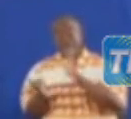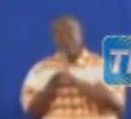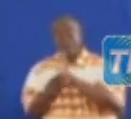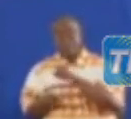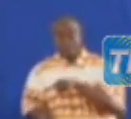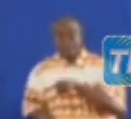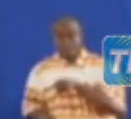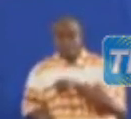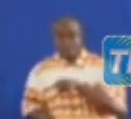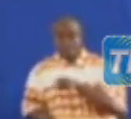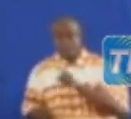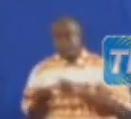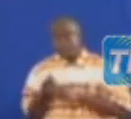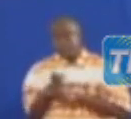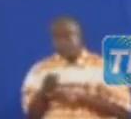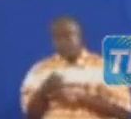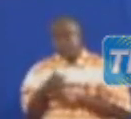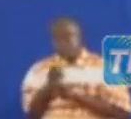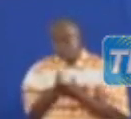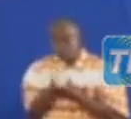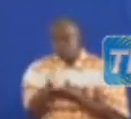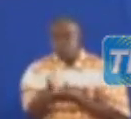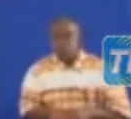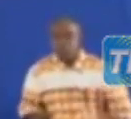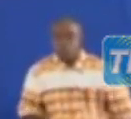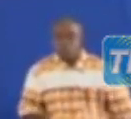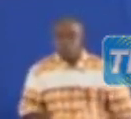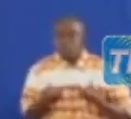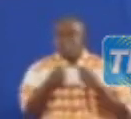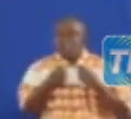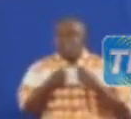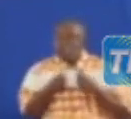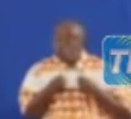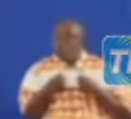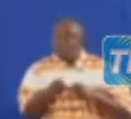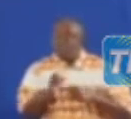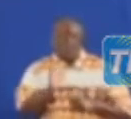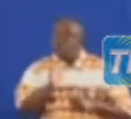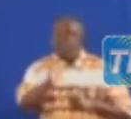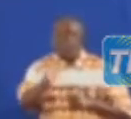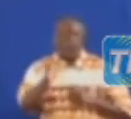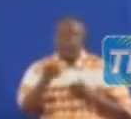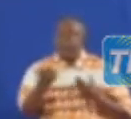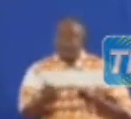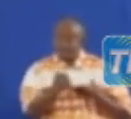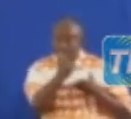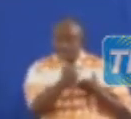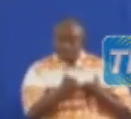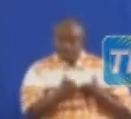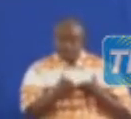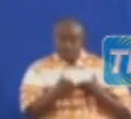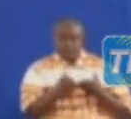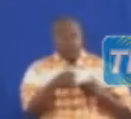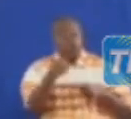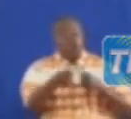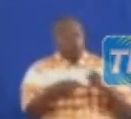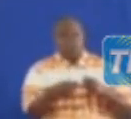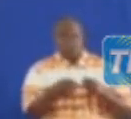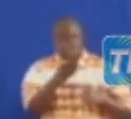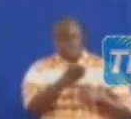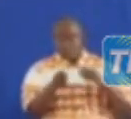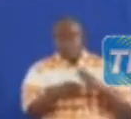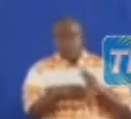86.69% ya fedha iliyoidhinishwa. Utekelezaji ni kama ifuatavyo: kuendeleza ujenzi wa